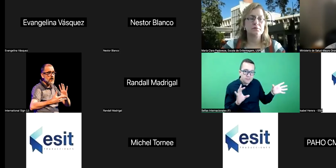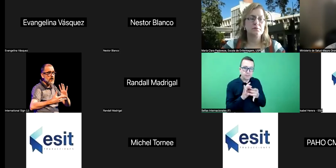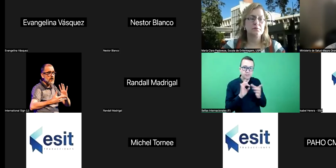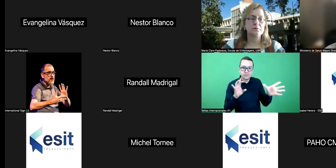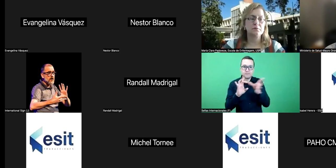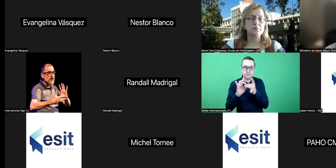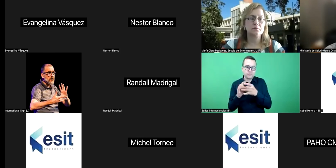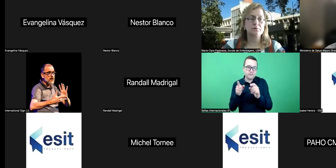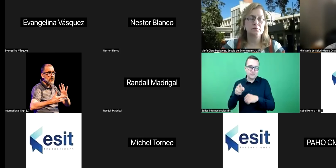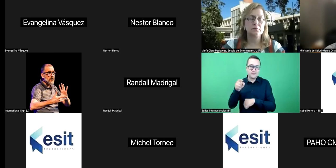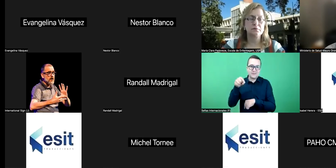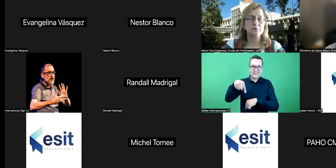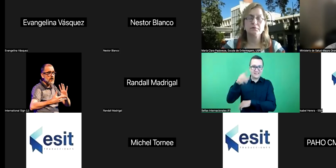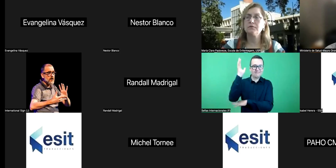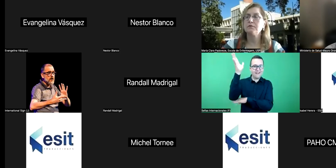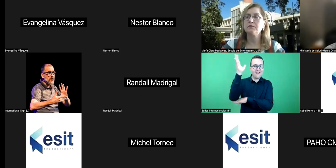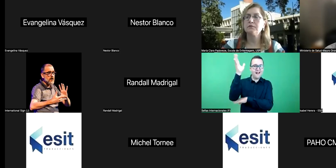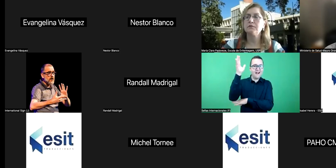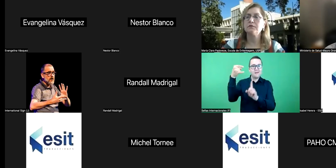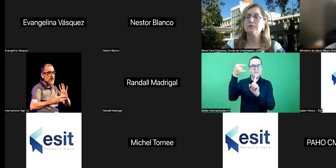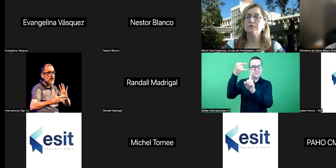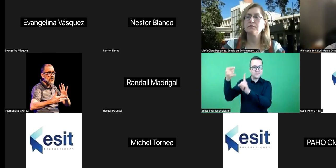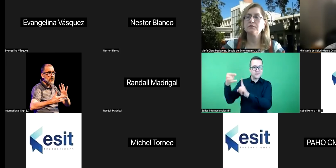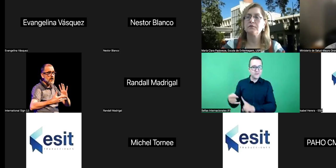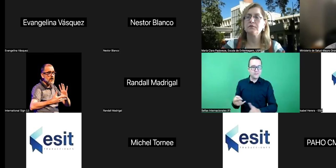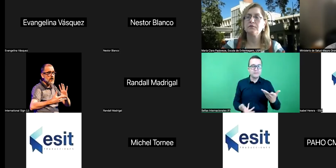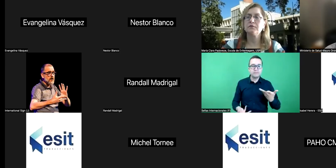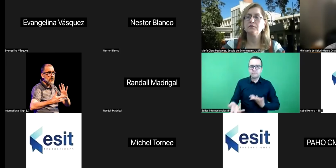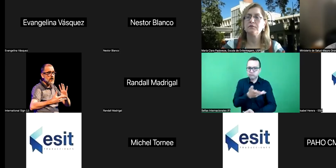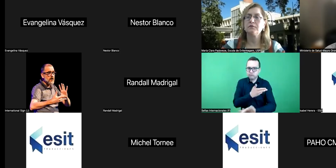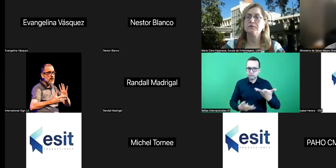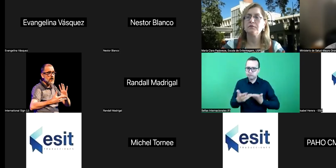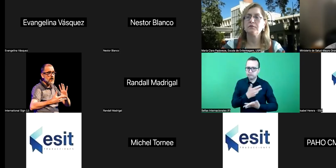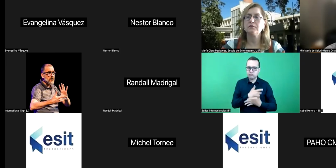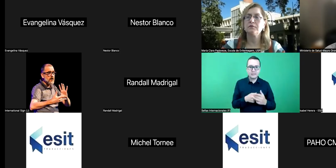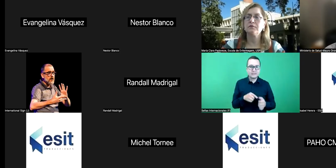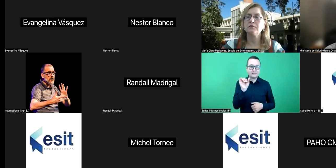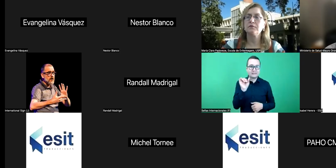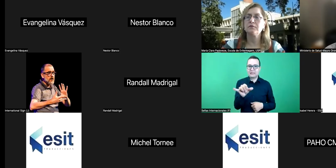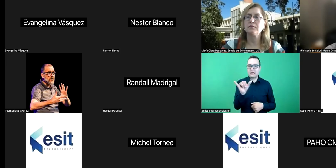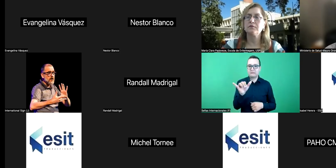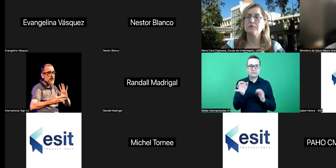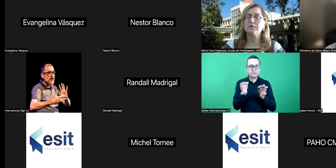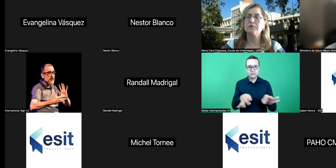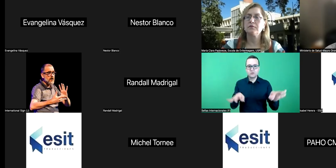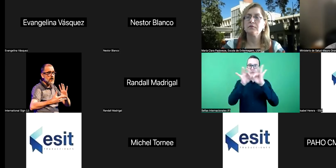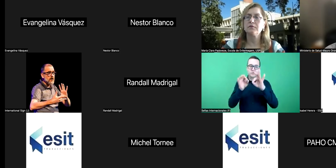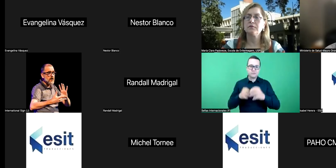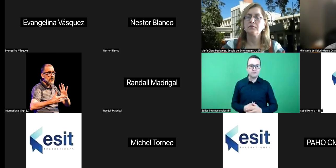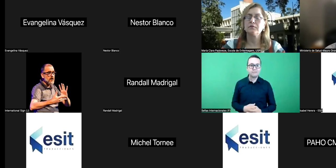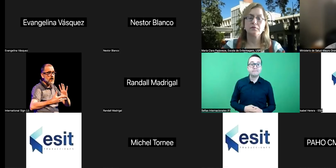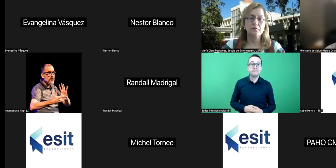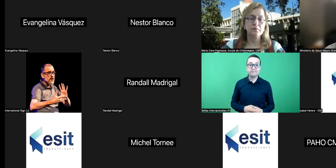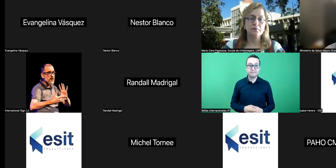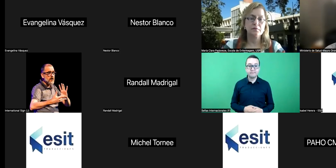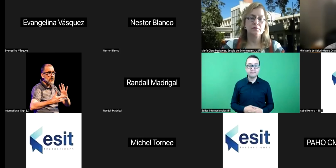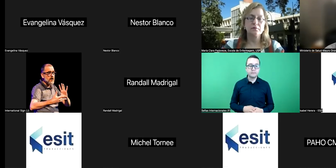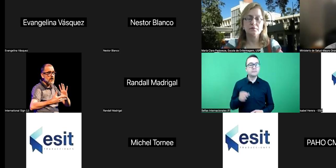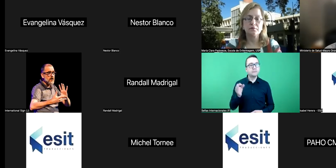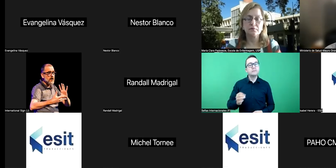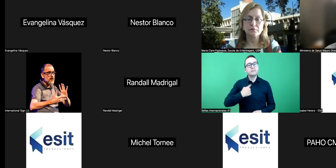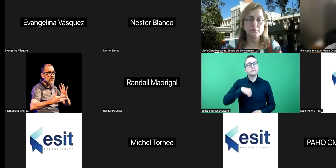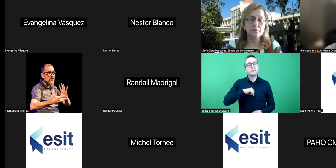la méthodologie elle-même. Dans les cadres de ce webinaire, c'est pour moi essentiel. Je voudrais résumer cela. Nous